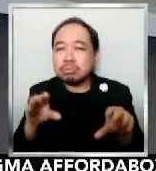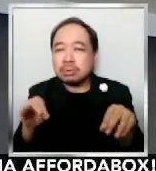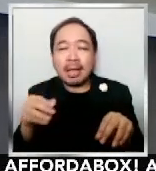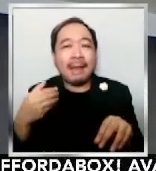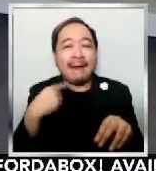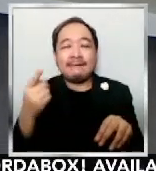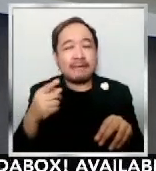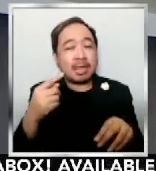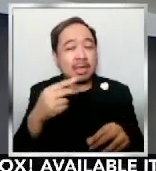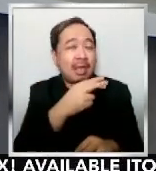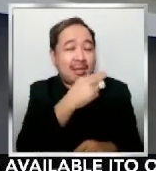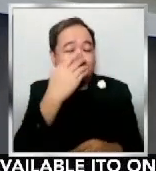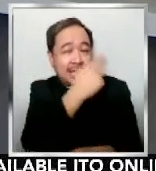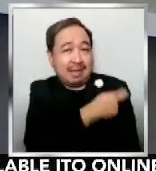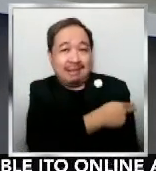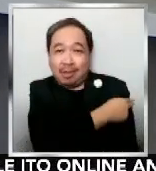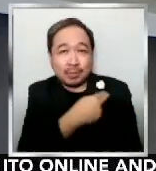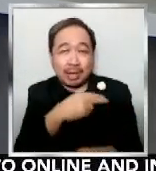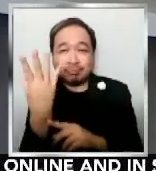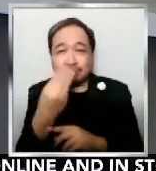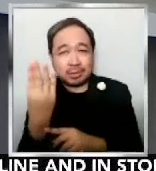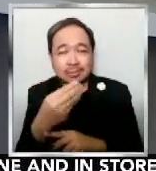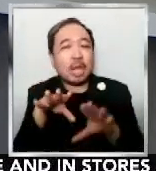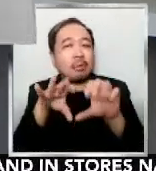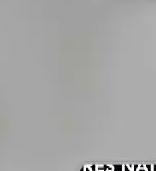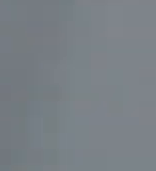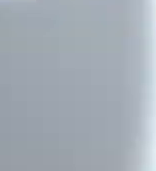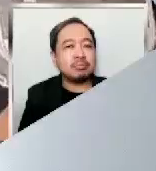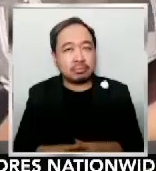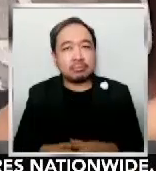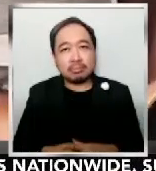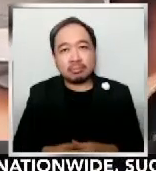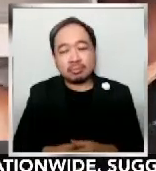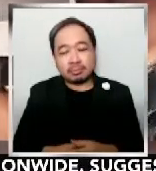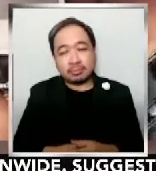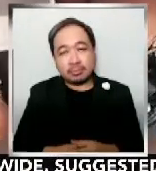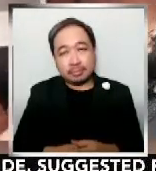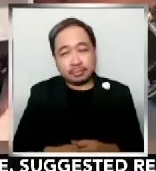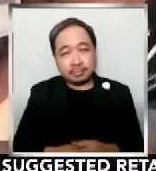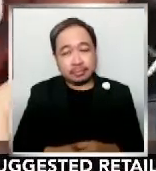ang sanipwersang tinutukan ni na John Consulta at June Veneracion.